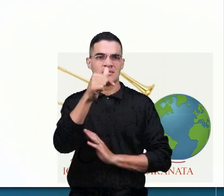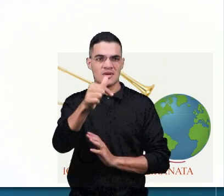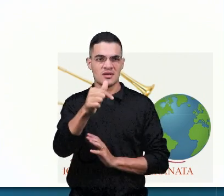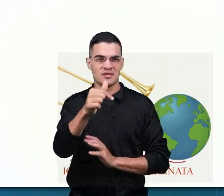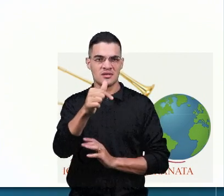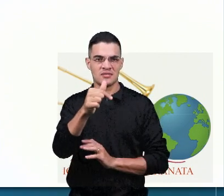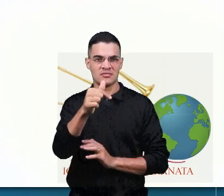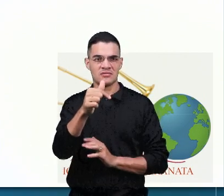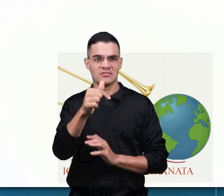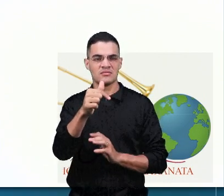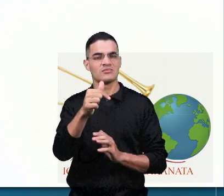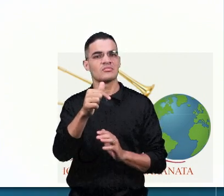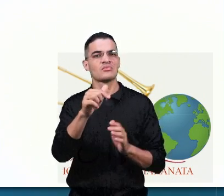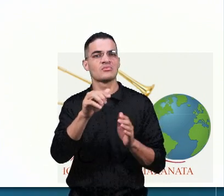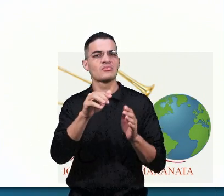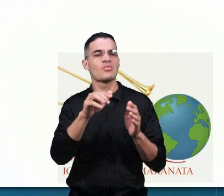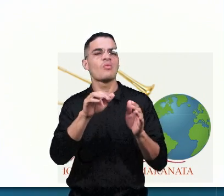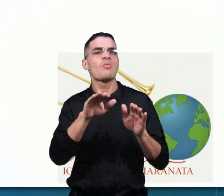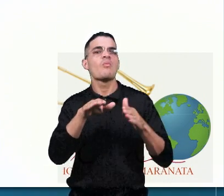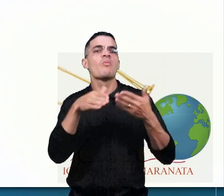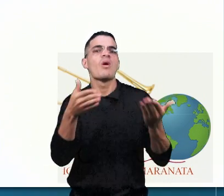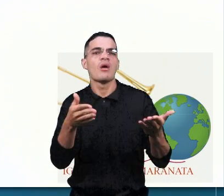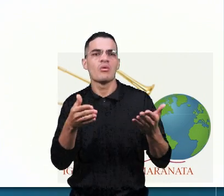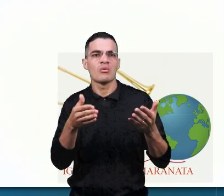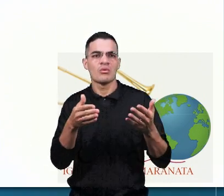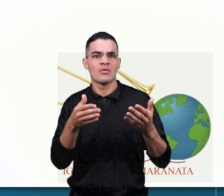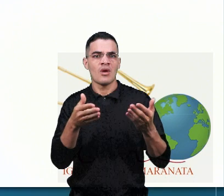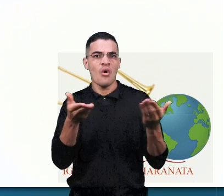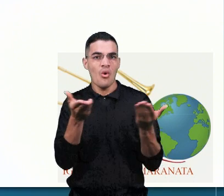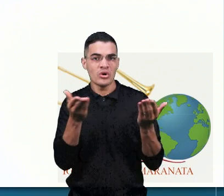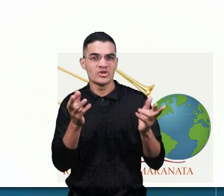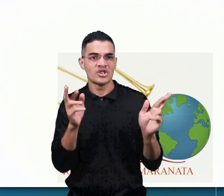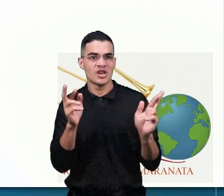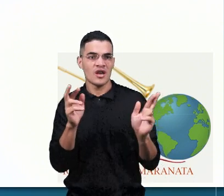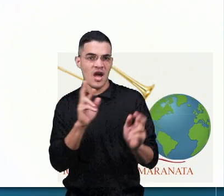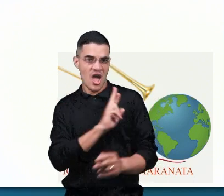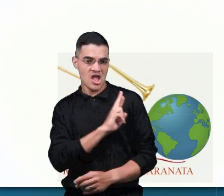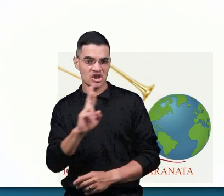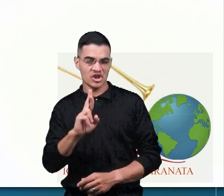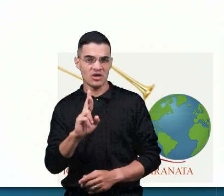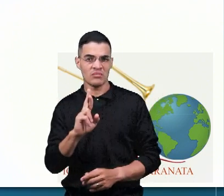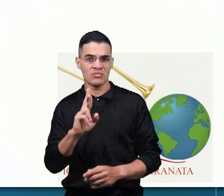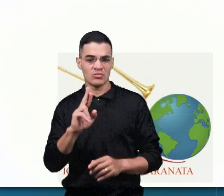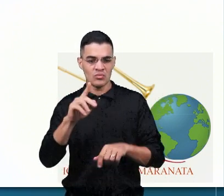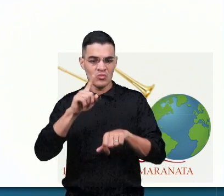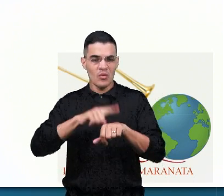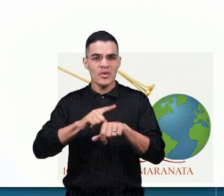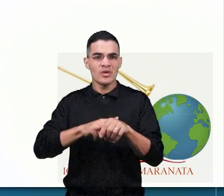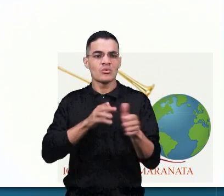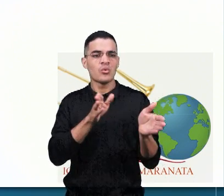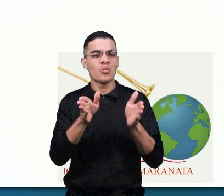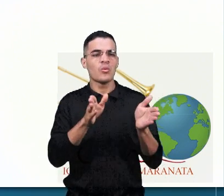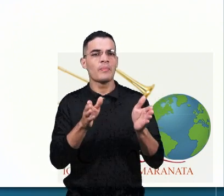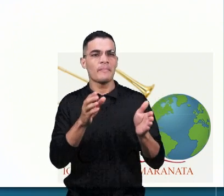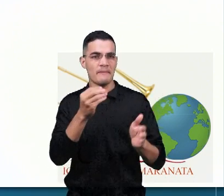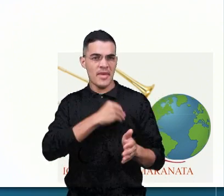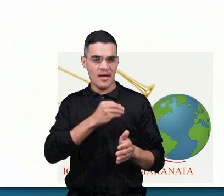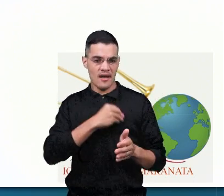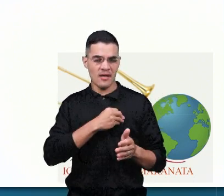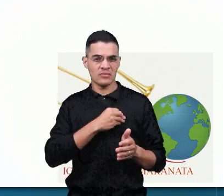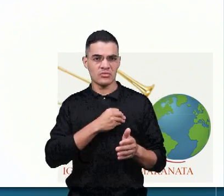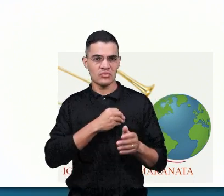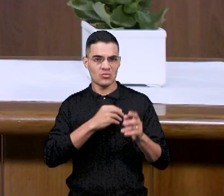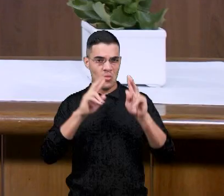conclusion, quelle est la position de la religion devant le péché de l'homme? Donc, cette question, c'est une question